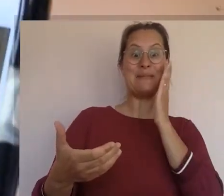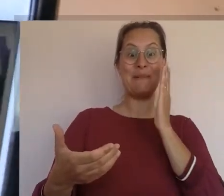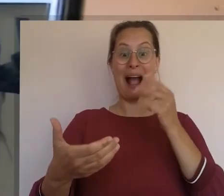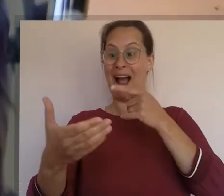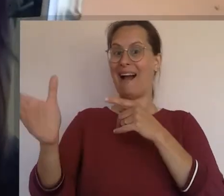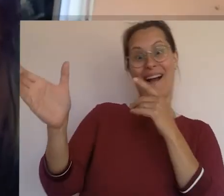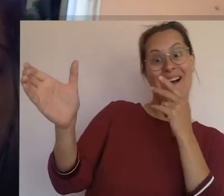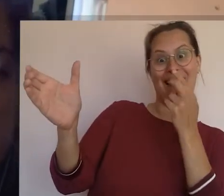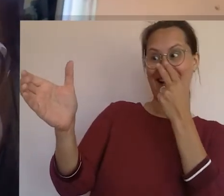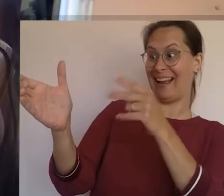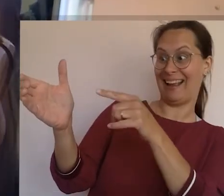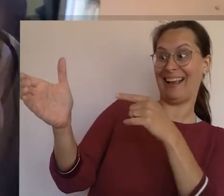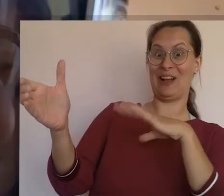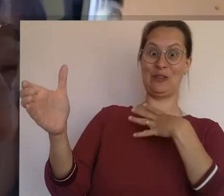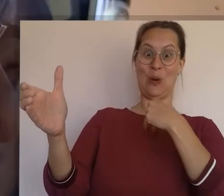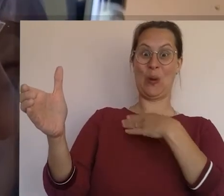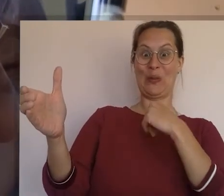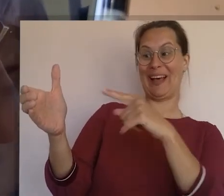Ja, daar is ze. Hey.